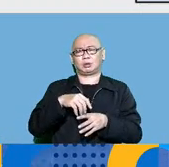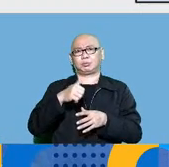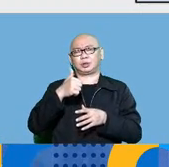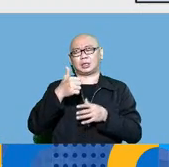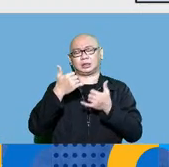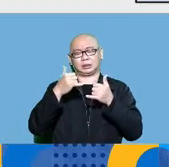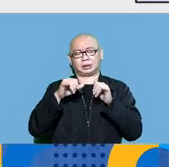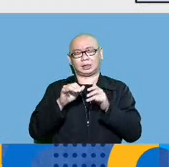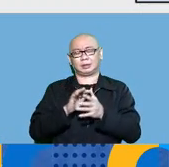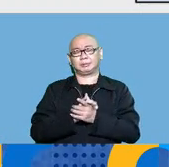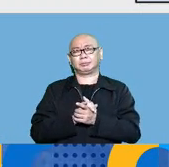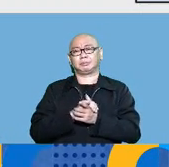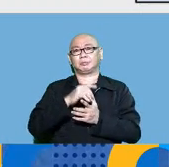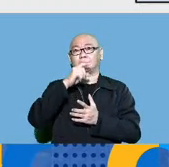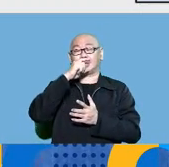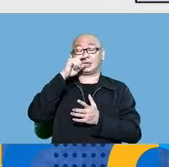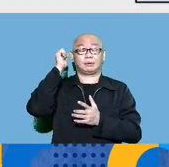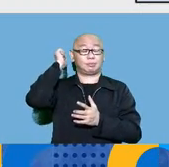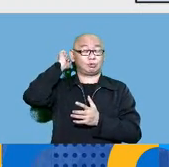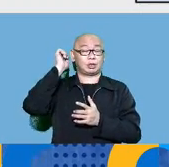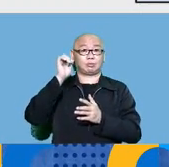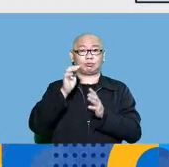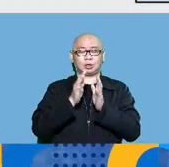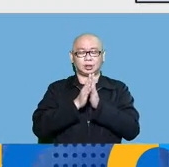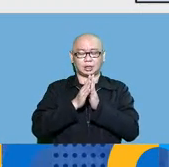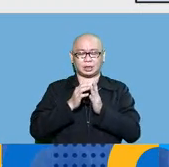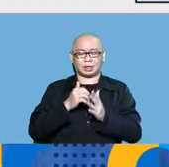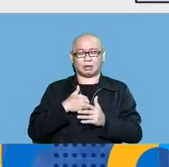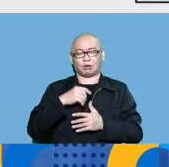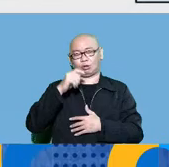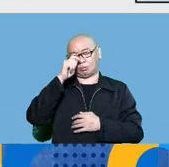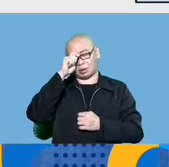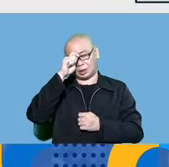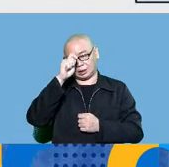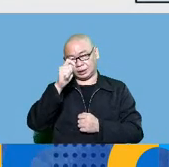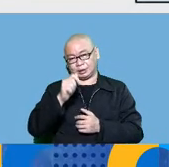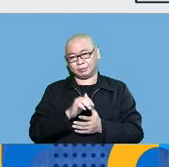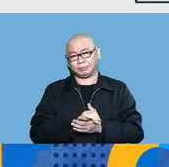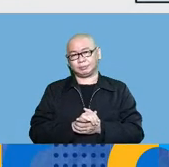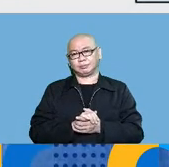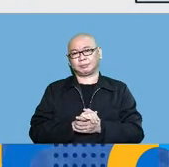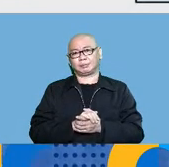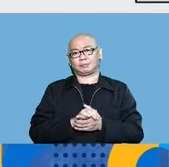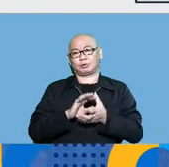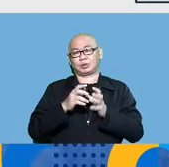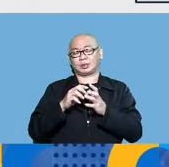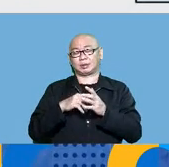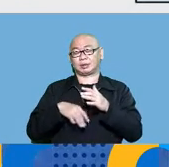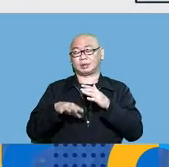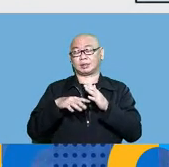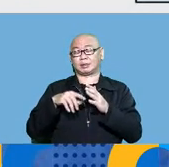teratasi. Bapak Ibu yang mulia, yang saya hormati, hadirin sekalian, project based mastery learning